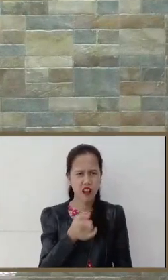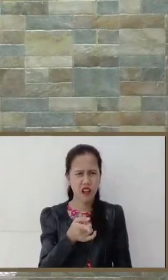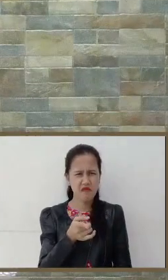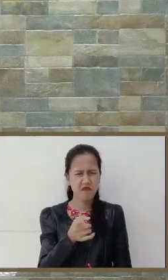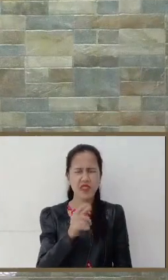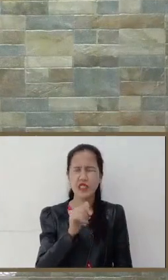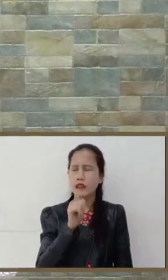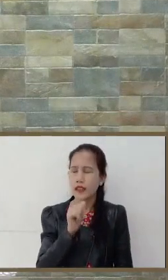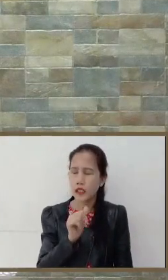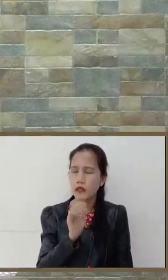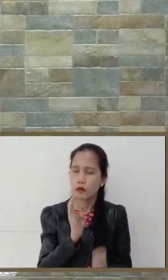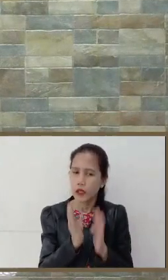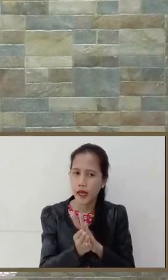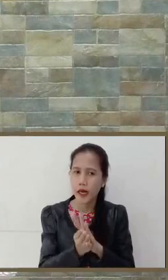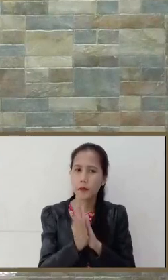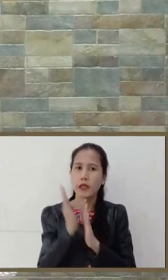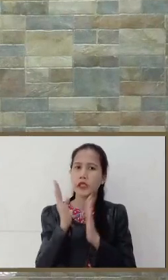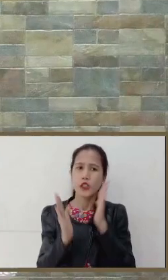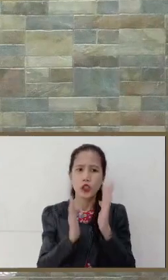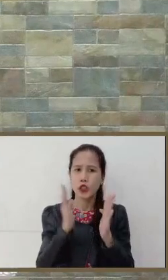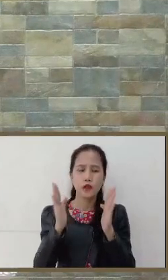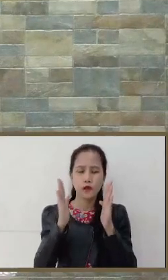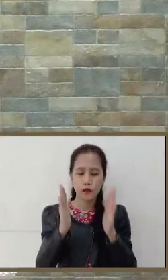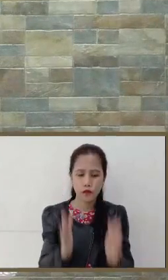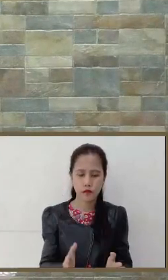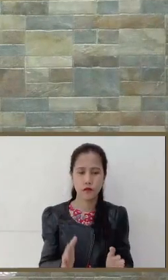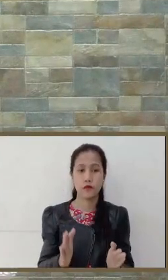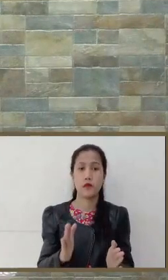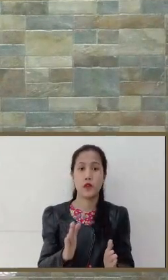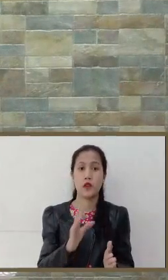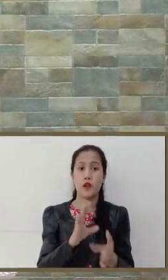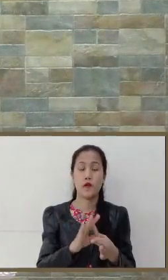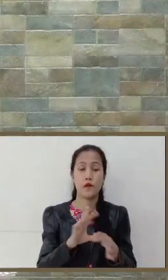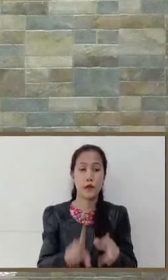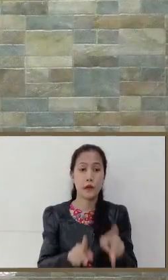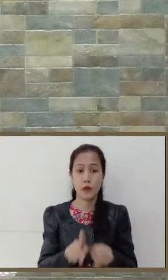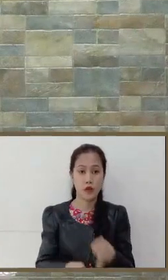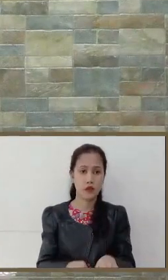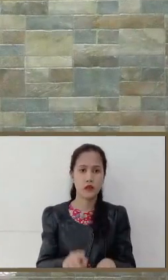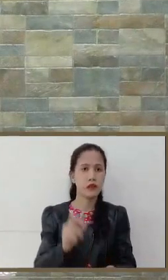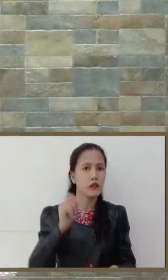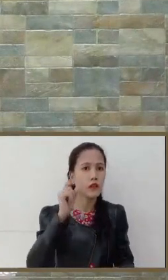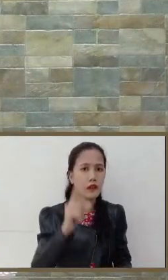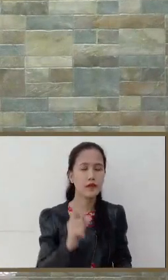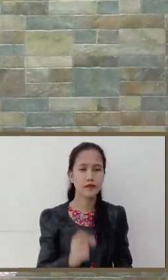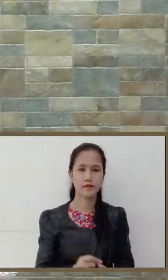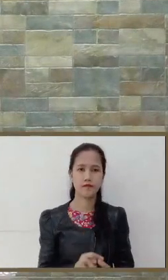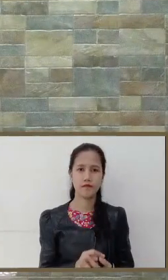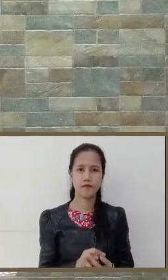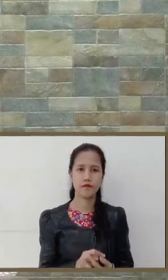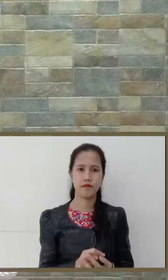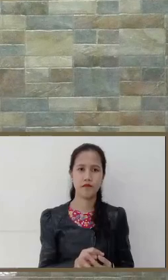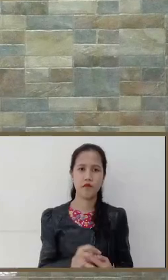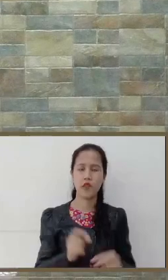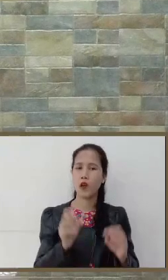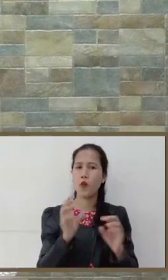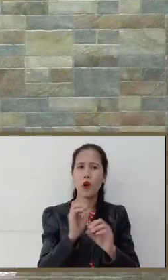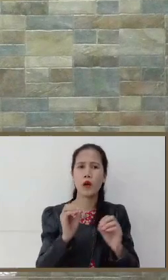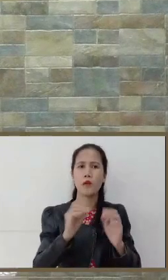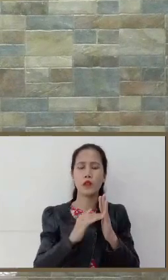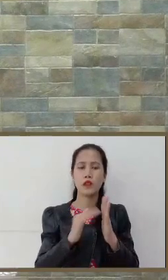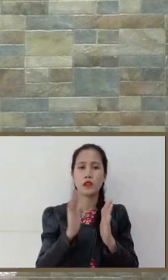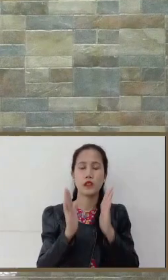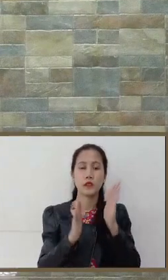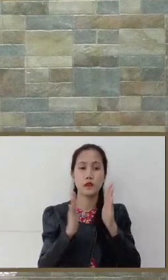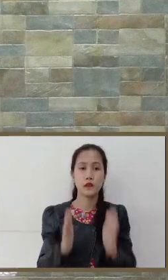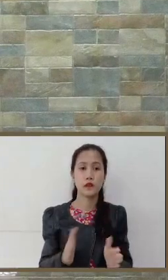your Christian life once na kayo po ay naging servant ng tao. Mga kapatid, wala tayong makikita dito na servant ng position, wala po. But once